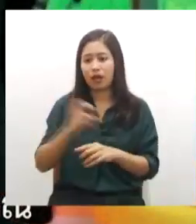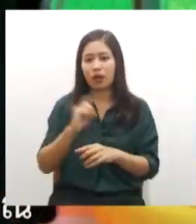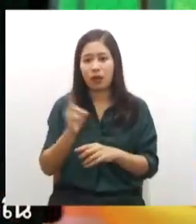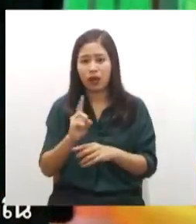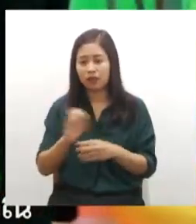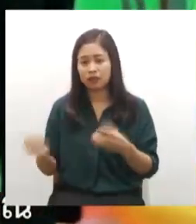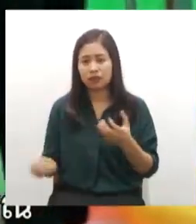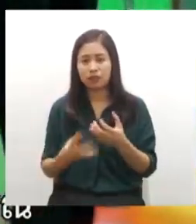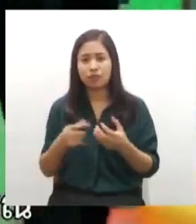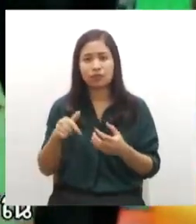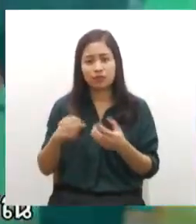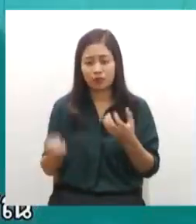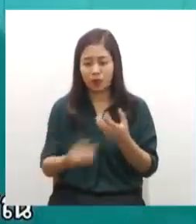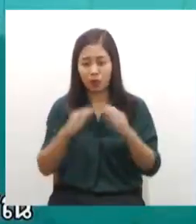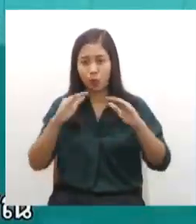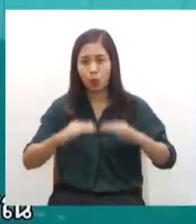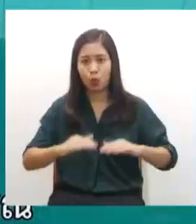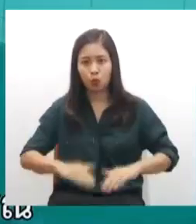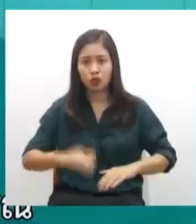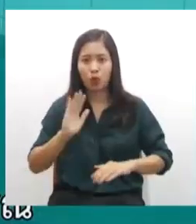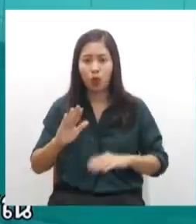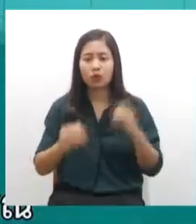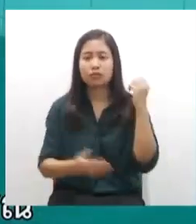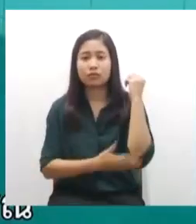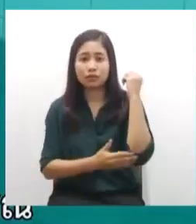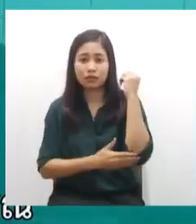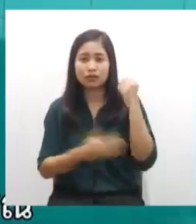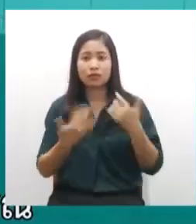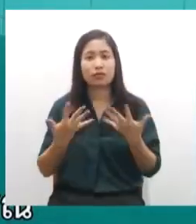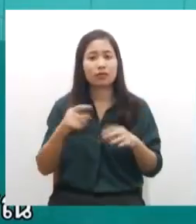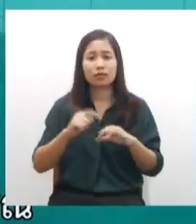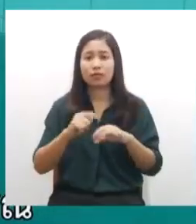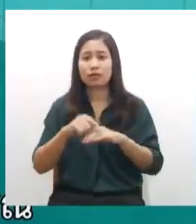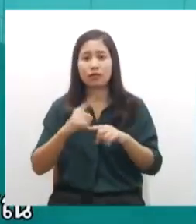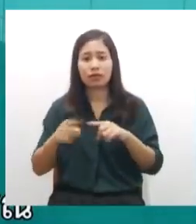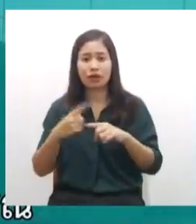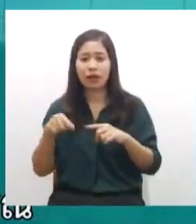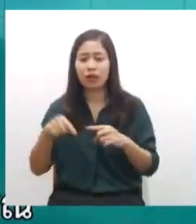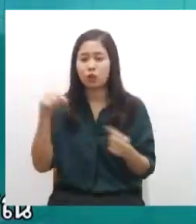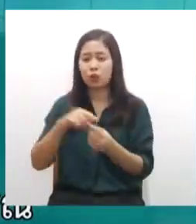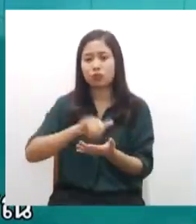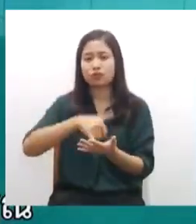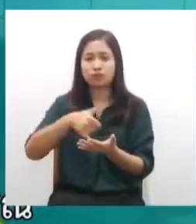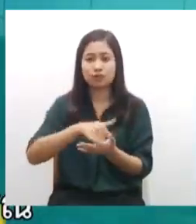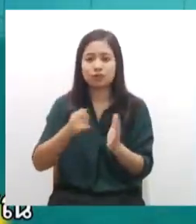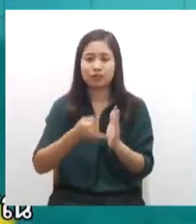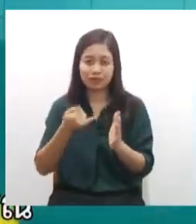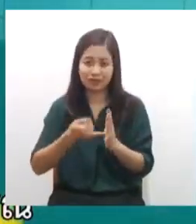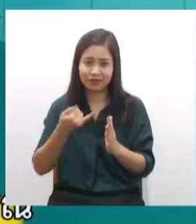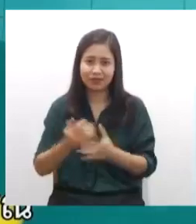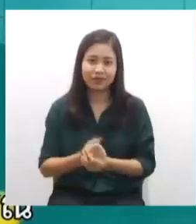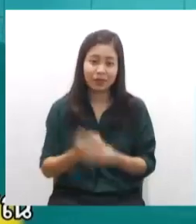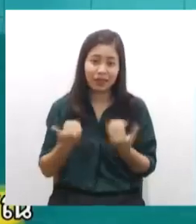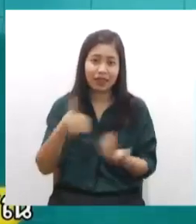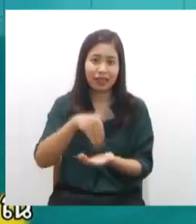วเพื่อช่วยลดแรงกระแทกต่อข้อต่อและช่วยพยุงให้เกิดการเคลื่อนไหวได้ง่ายขึ้นหลักการ